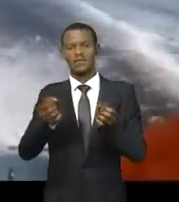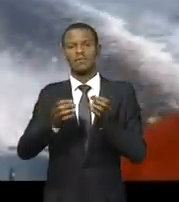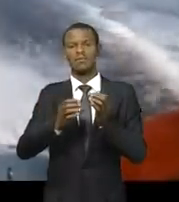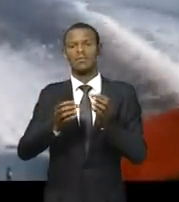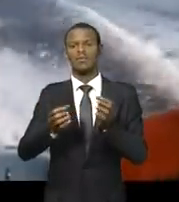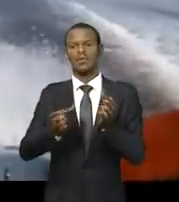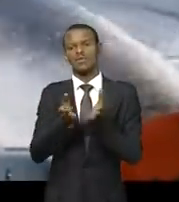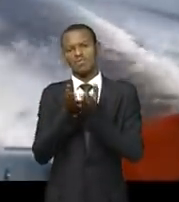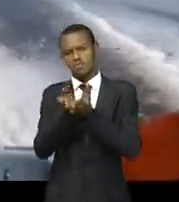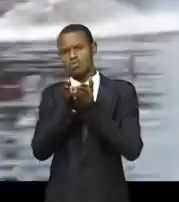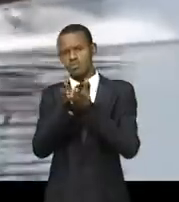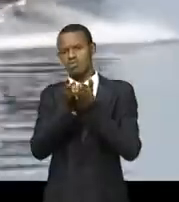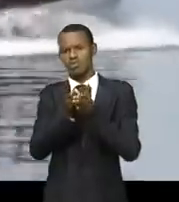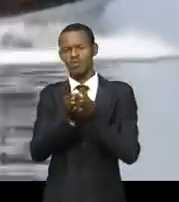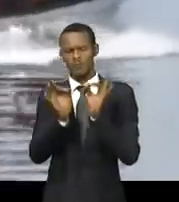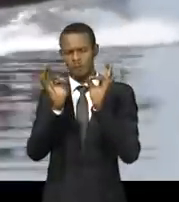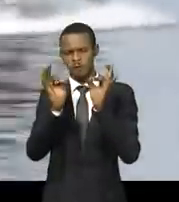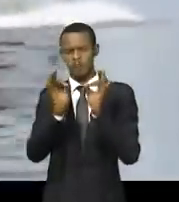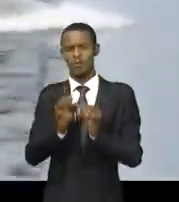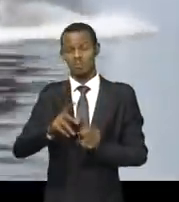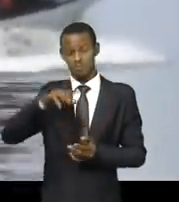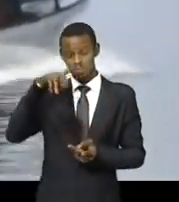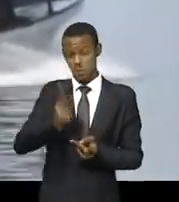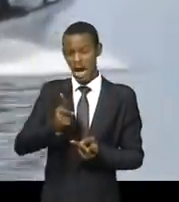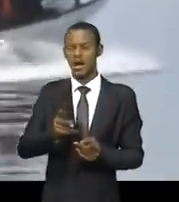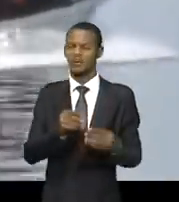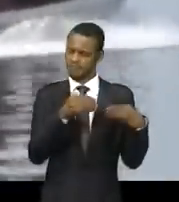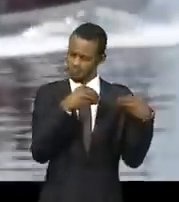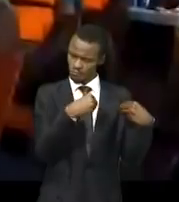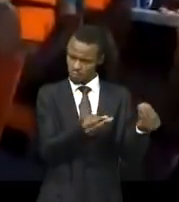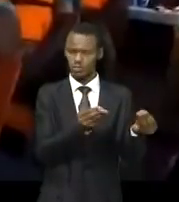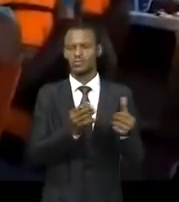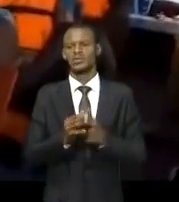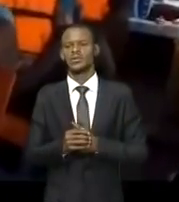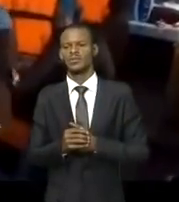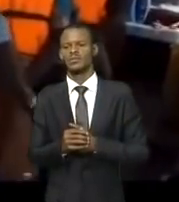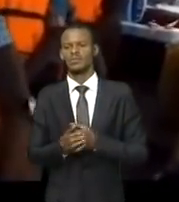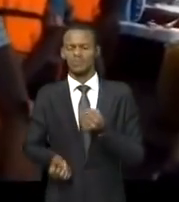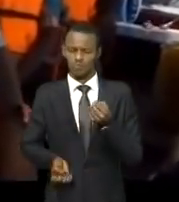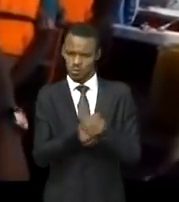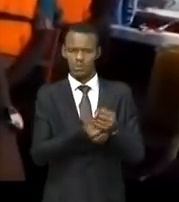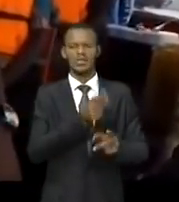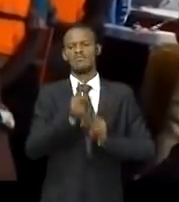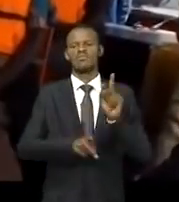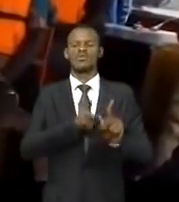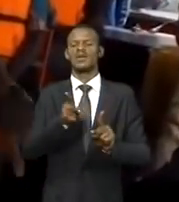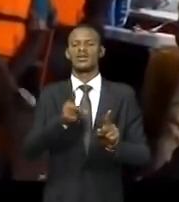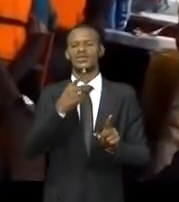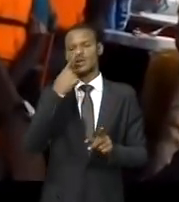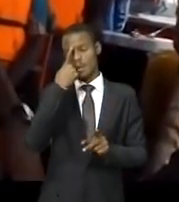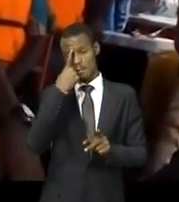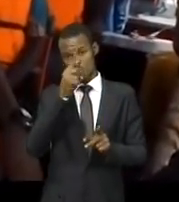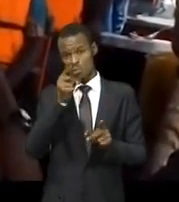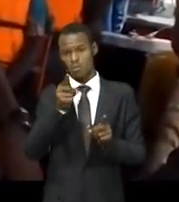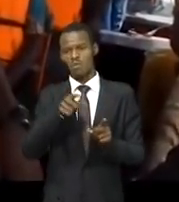places, moteur de marque Yamaha de 60 chevaux à chacun, acquis sur fonds propres, remis à la population du territoire de Koutou pour des voyages sécurisés